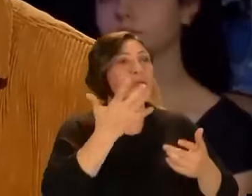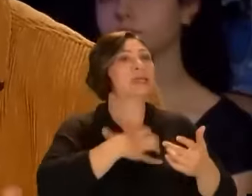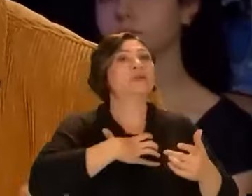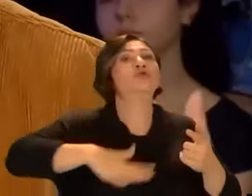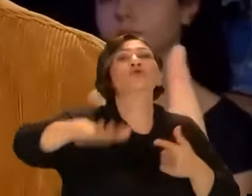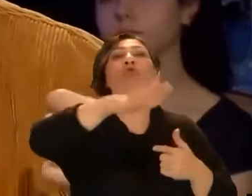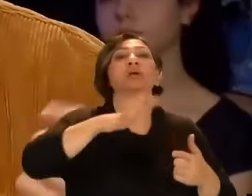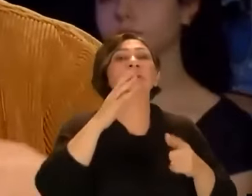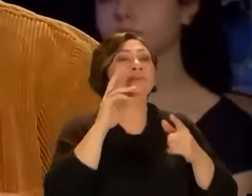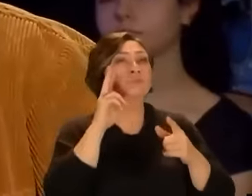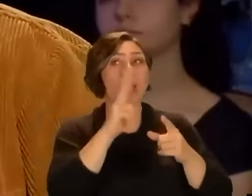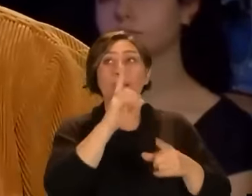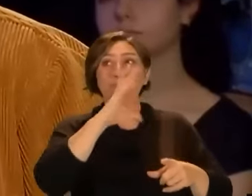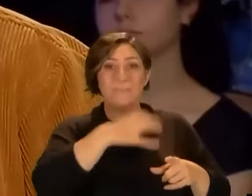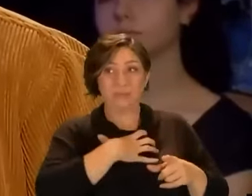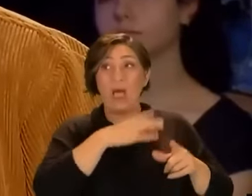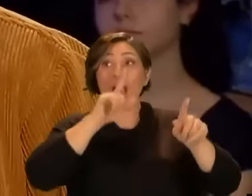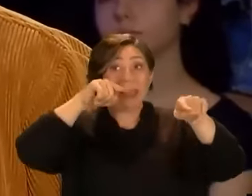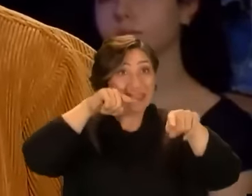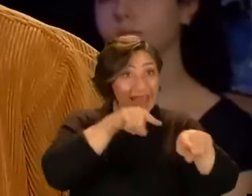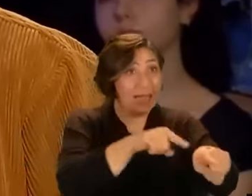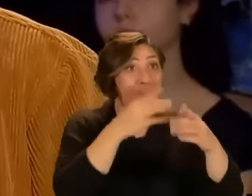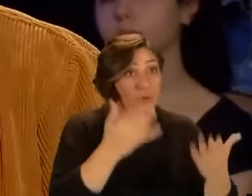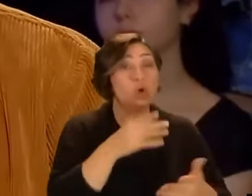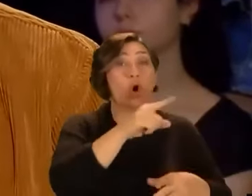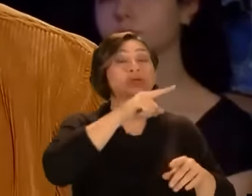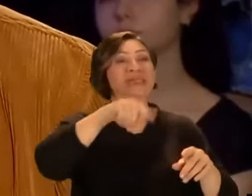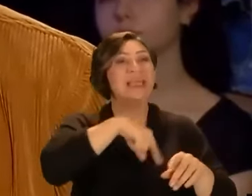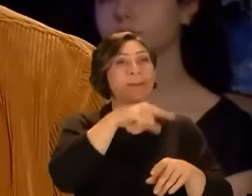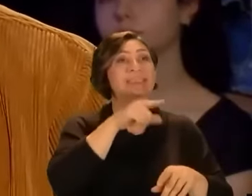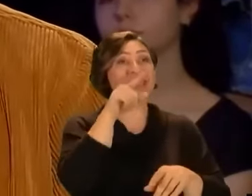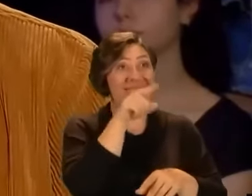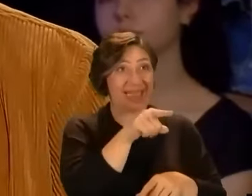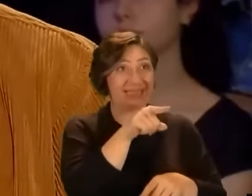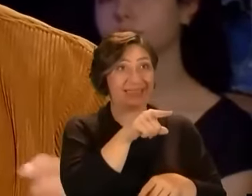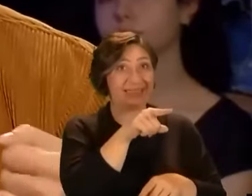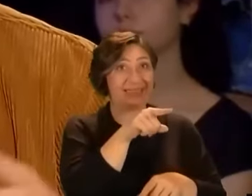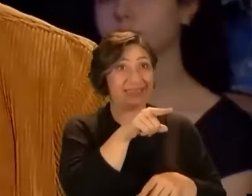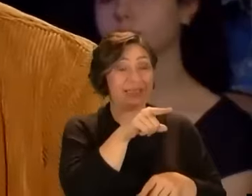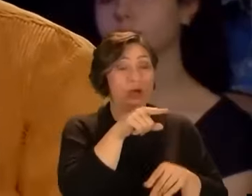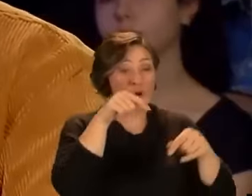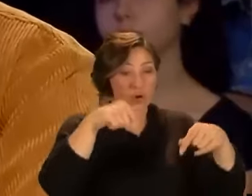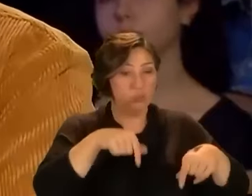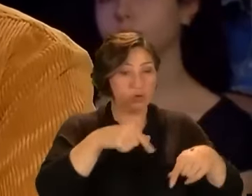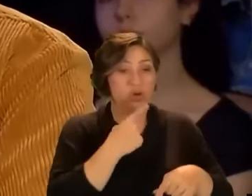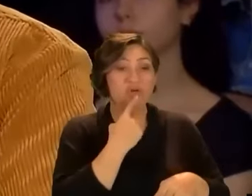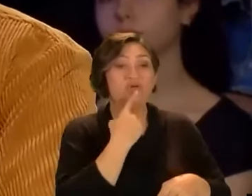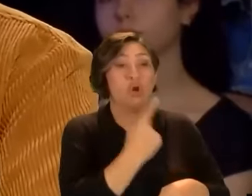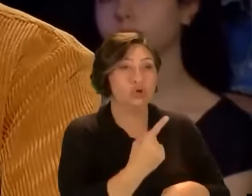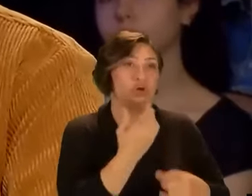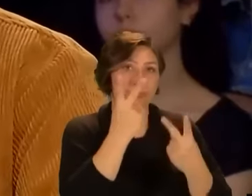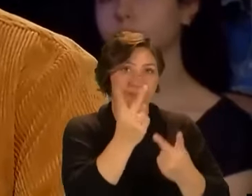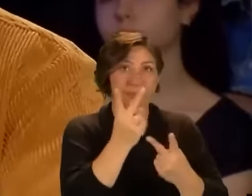sosyolojik görüşünü benimseyip arkandan geliyorsa, o zaman sen burada söz